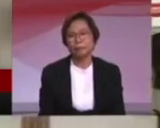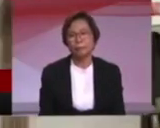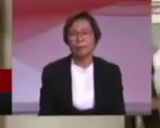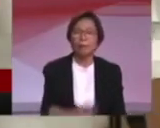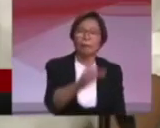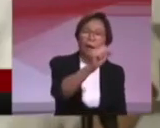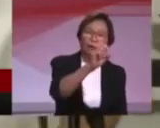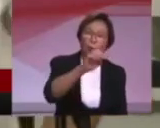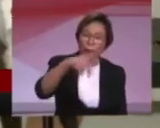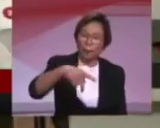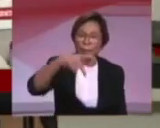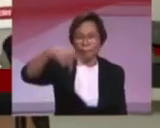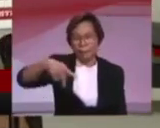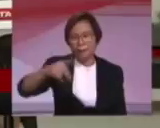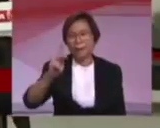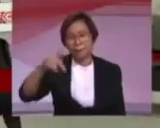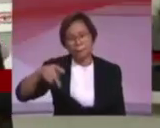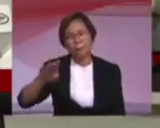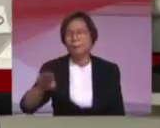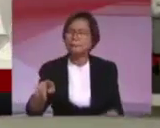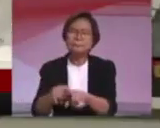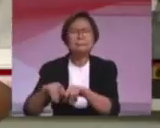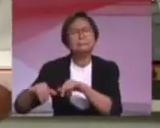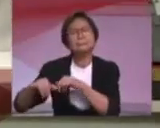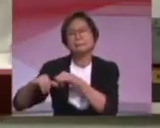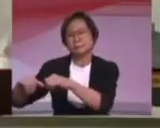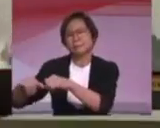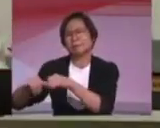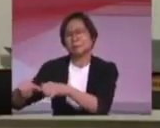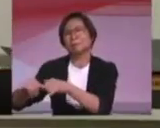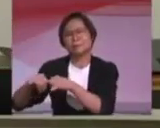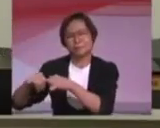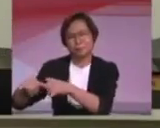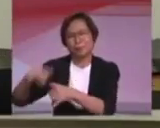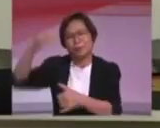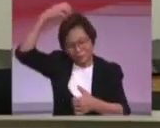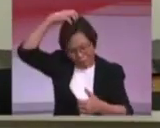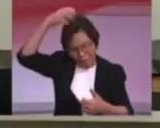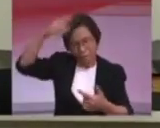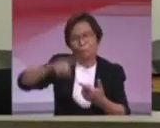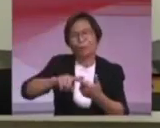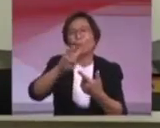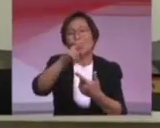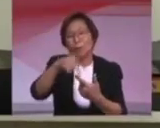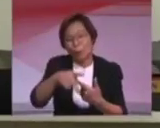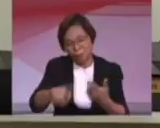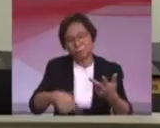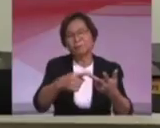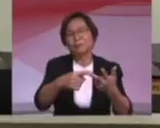SOP PKPB adalah sama seperti yang saya umumkan di Selangor, wilayah